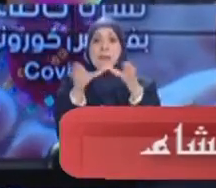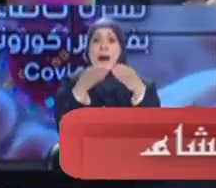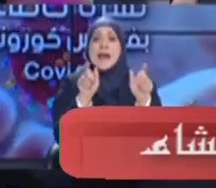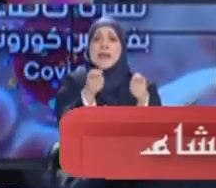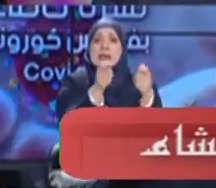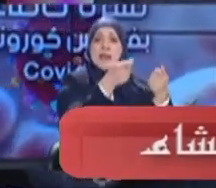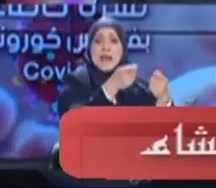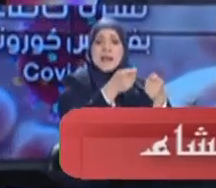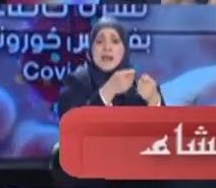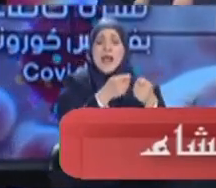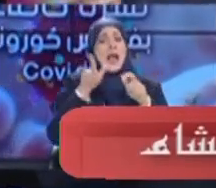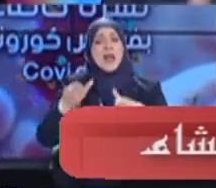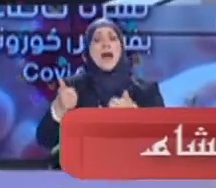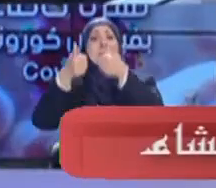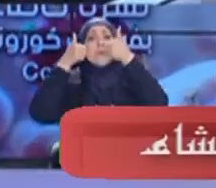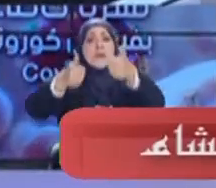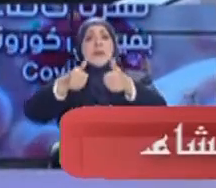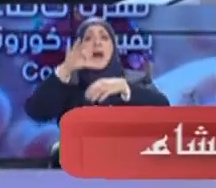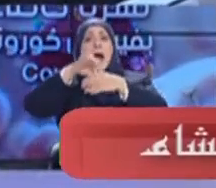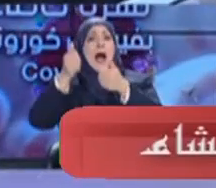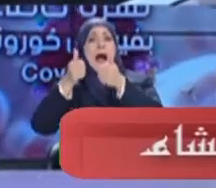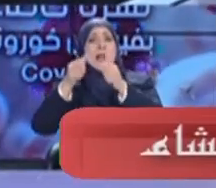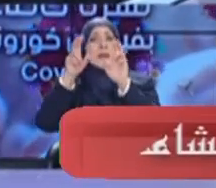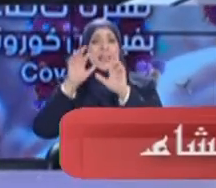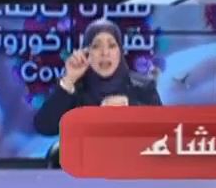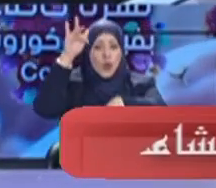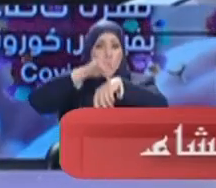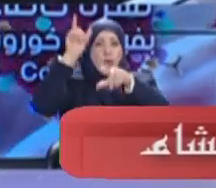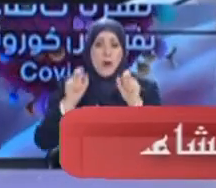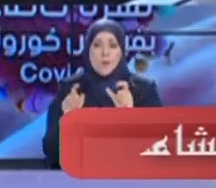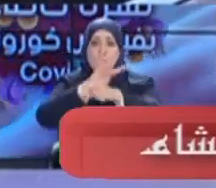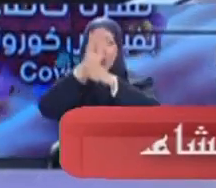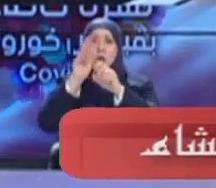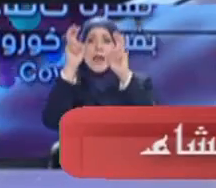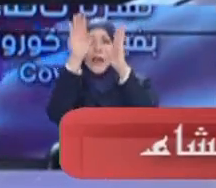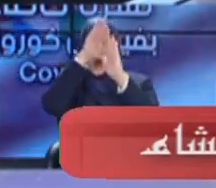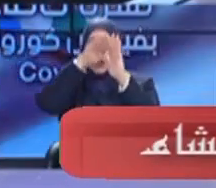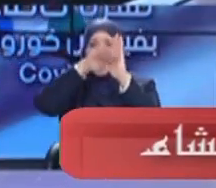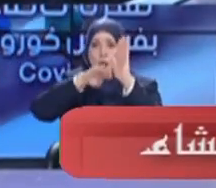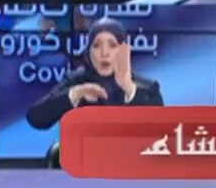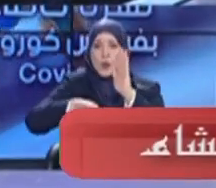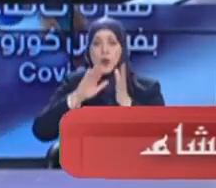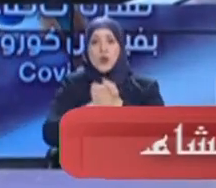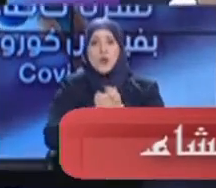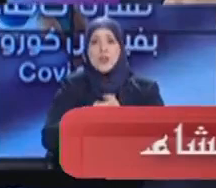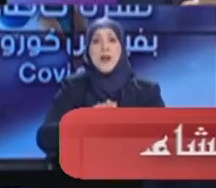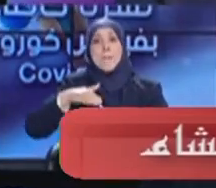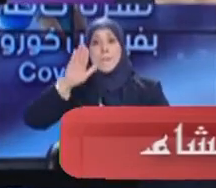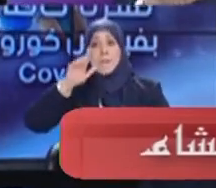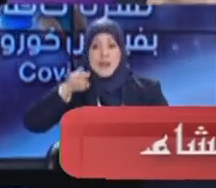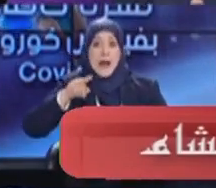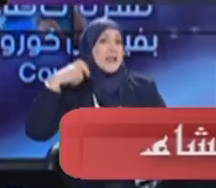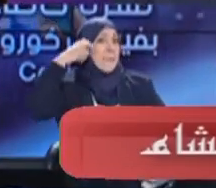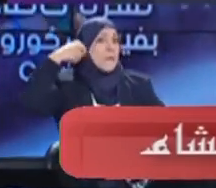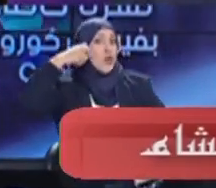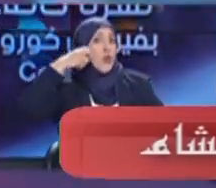كيف جدا باش تقل العدوى. بالعكس وقت اللي نعملوا حظر التجوال ويولي وقت معين الناس كل تهبط على المترو وعلى انا